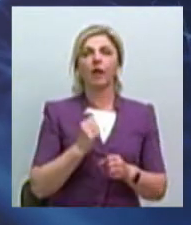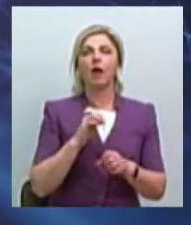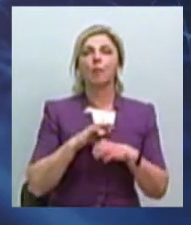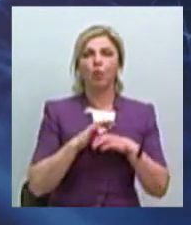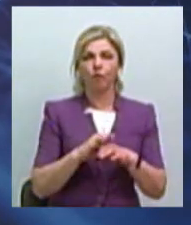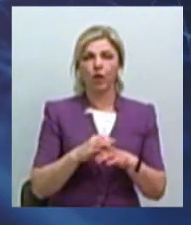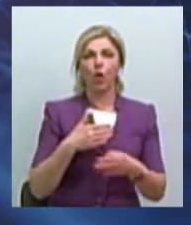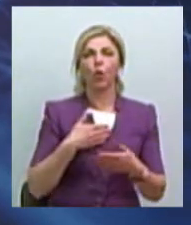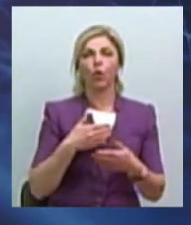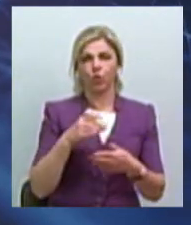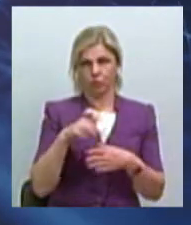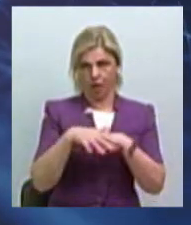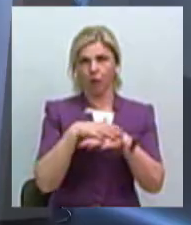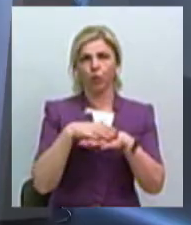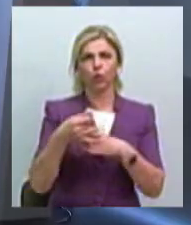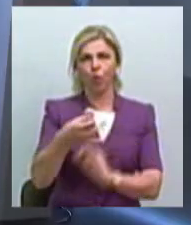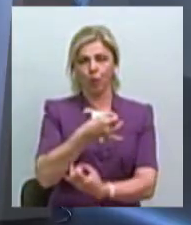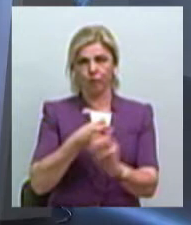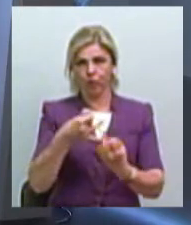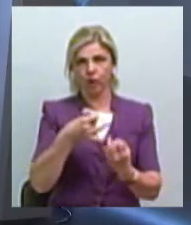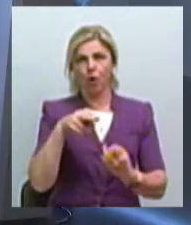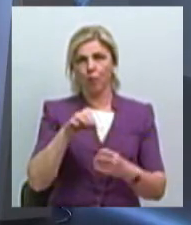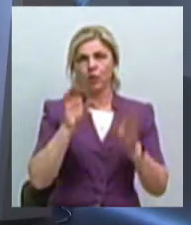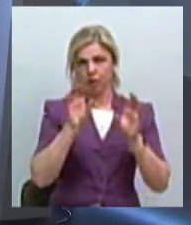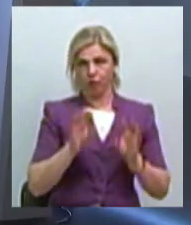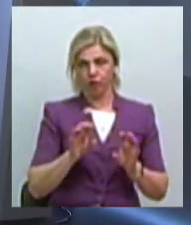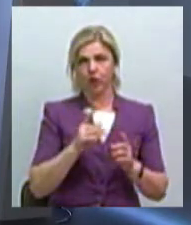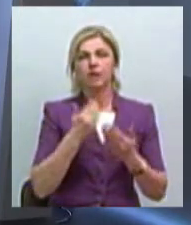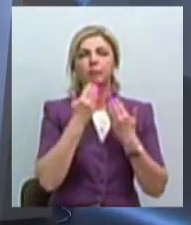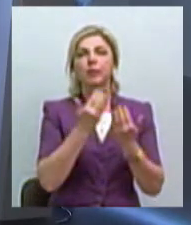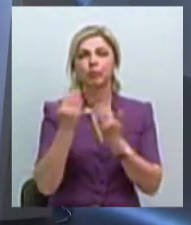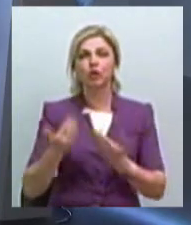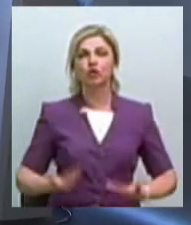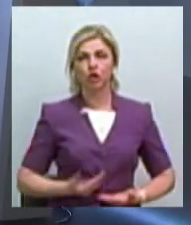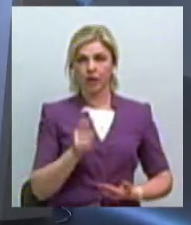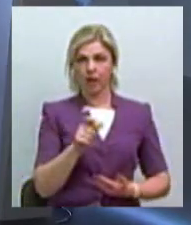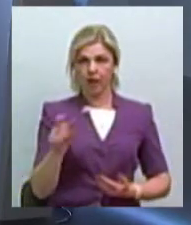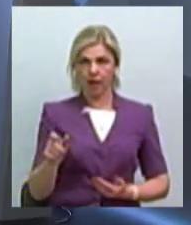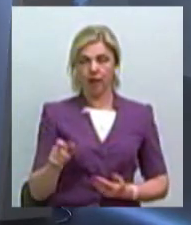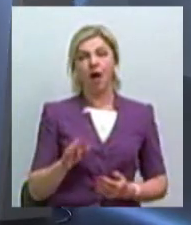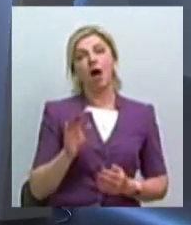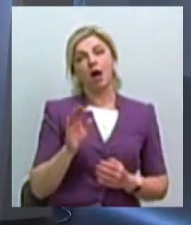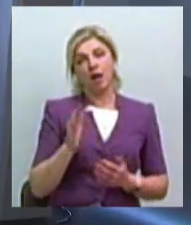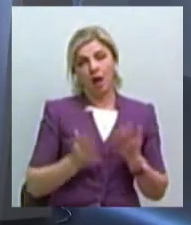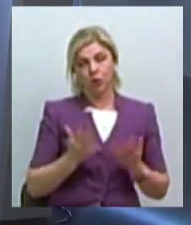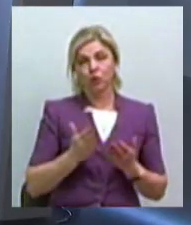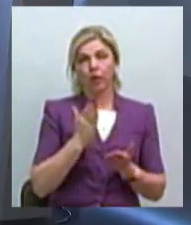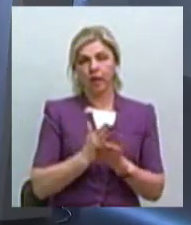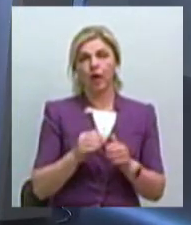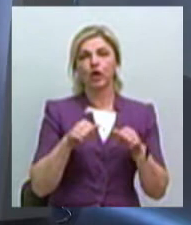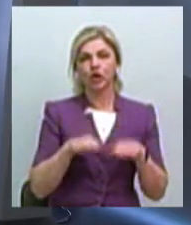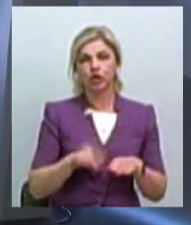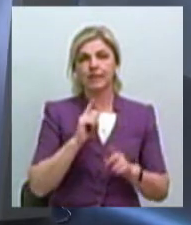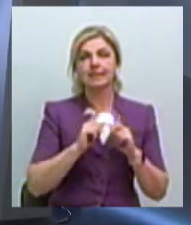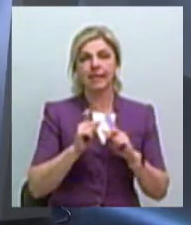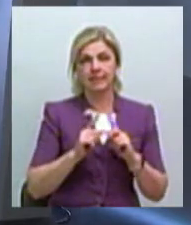громадське обговорення по законодавству, тобто радяться з жителями громади. Все. Якщо є рішення сесії